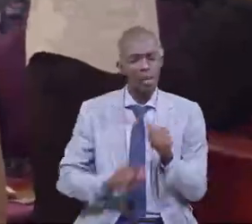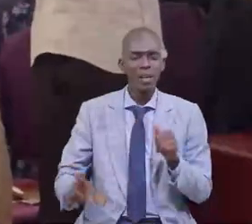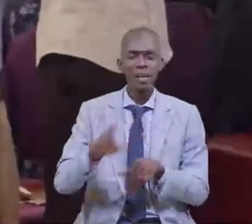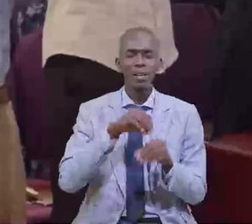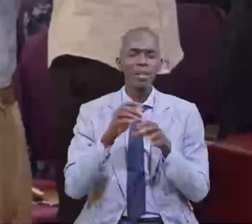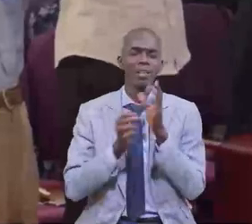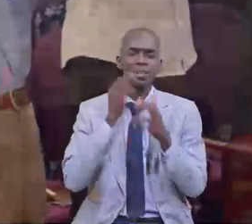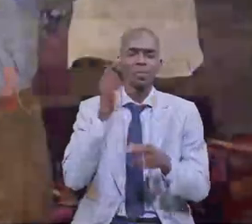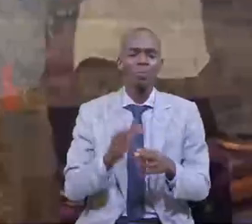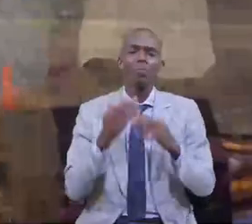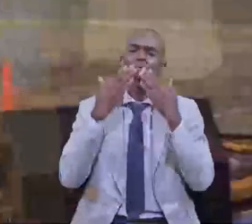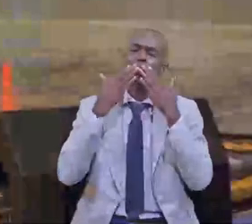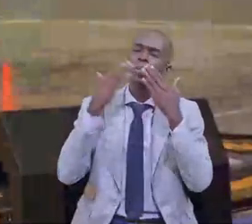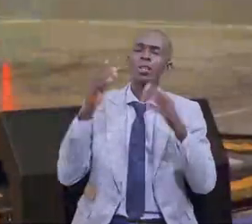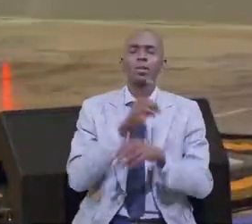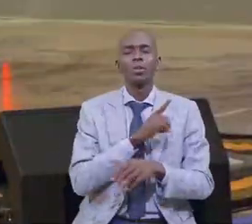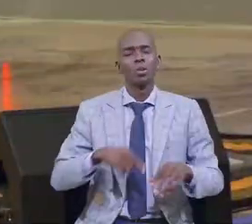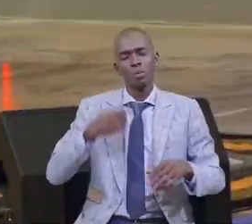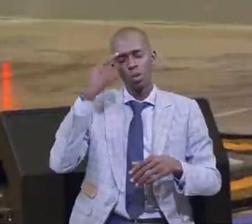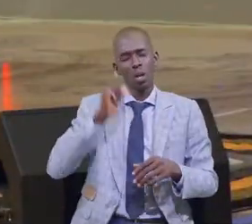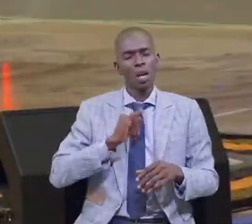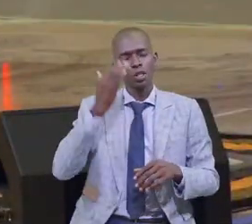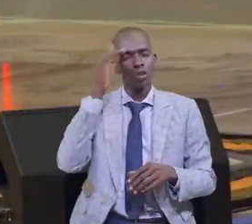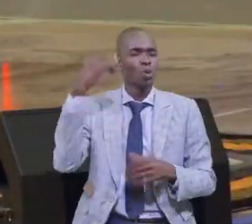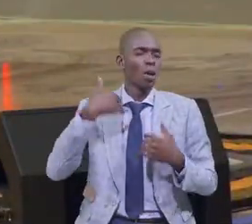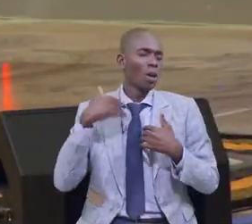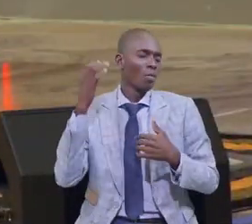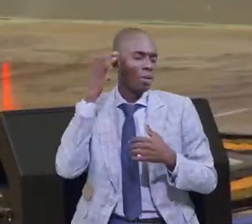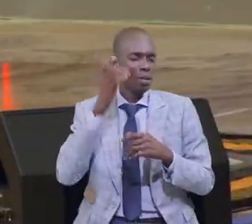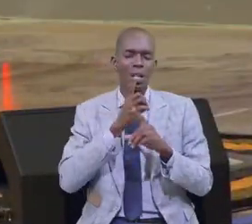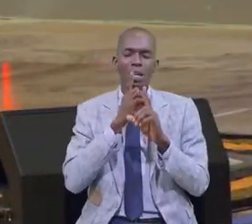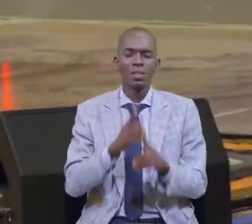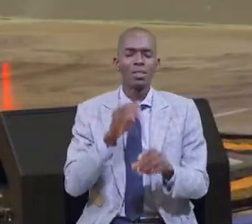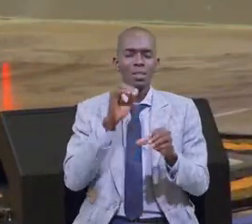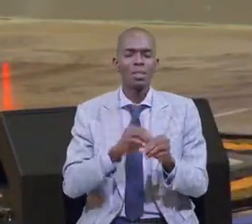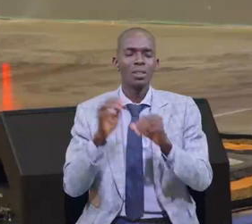la longévité à tous. Merci Seigneur, parce que je sais que tu as exaucé.